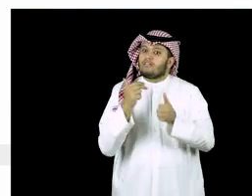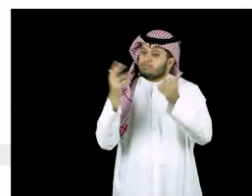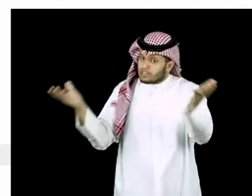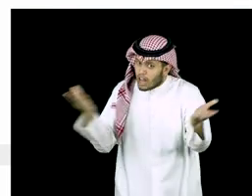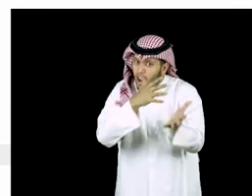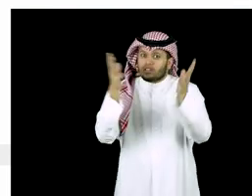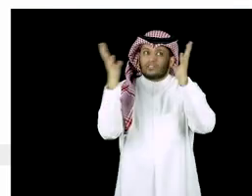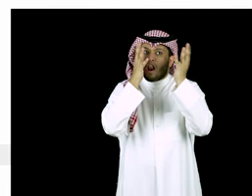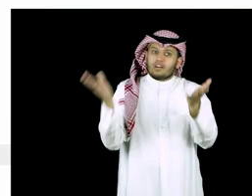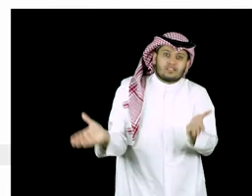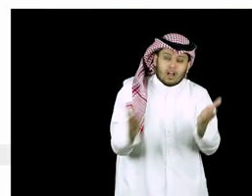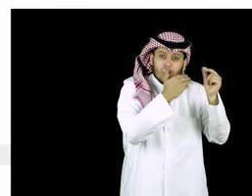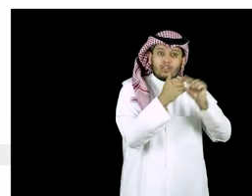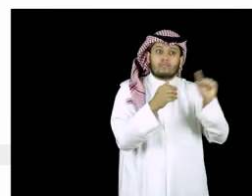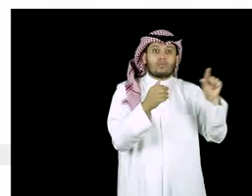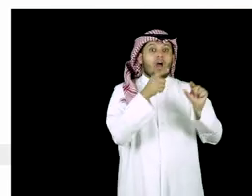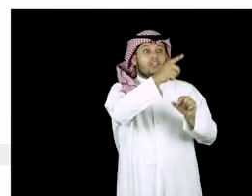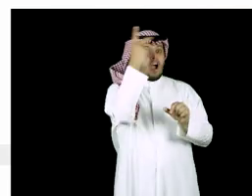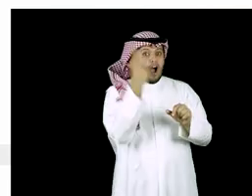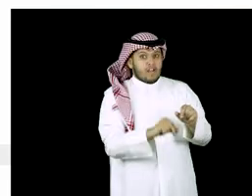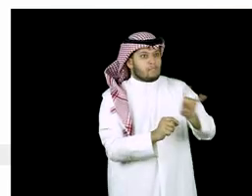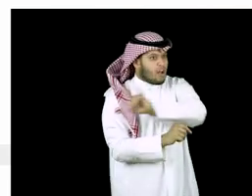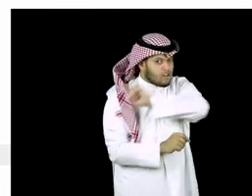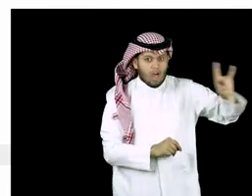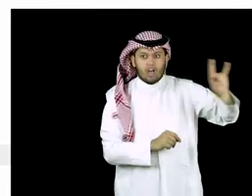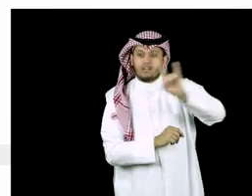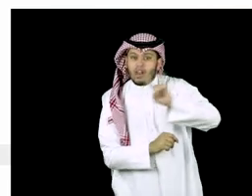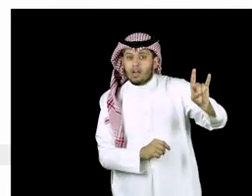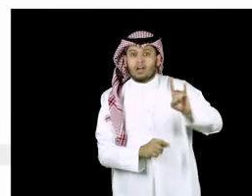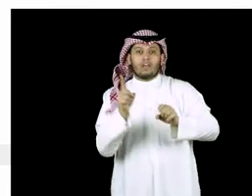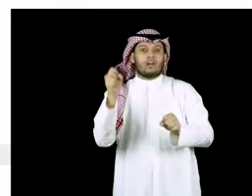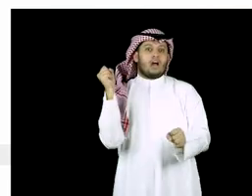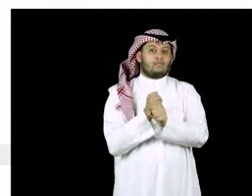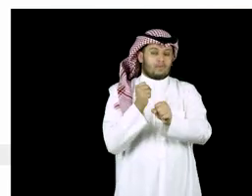الأمر بالمعروف والنهي عن المنكر على أن مهمتها: